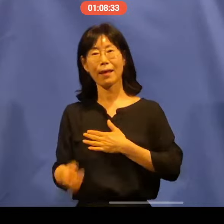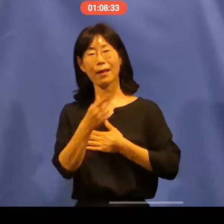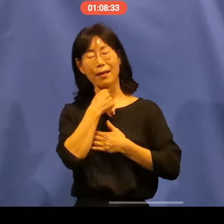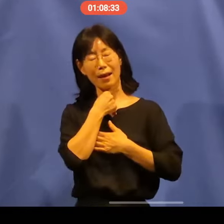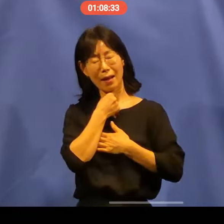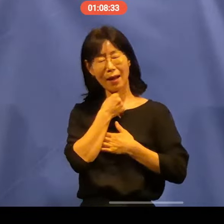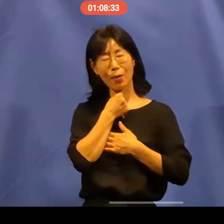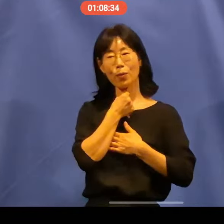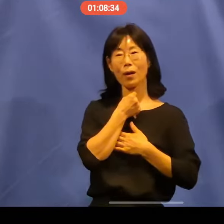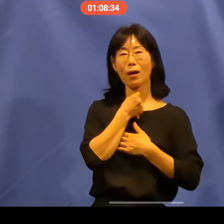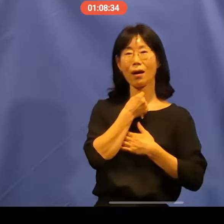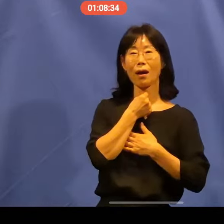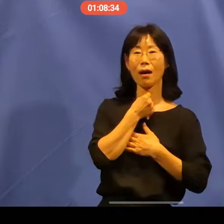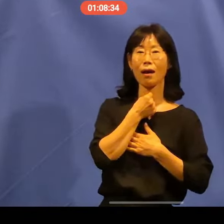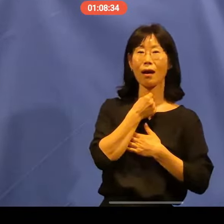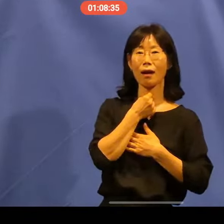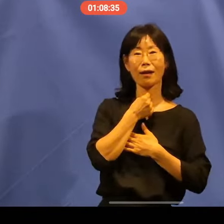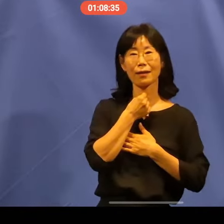내가